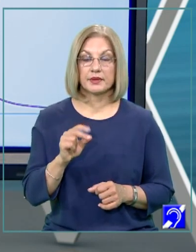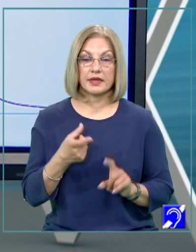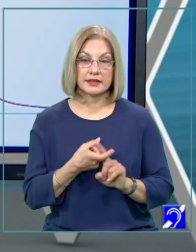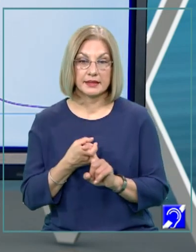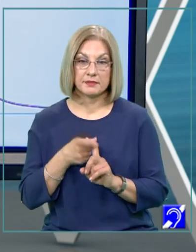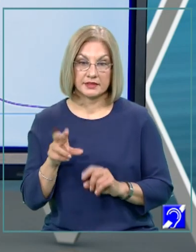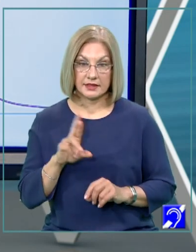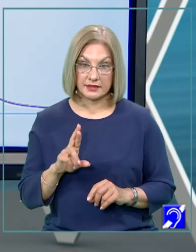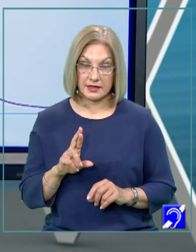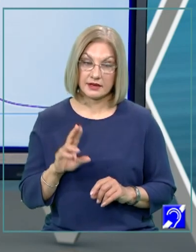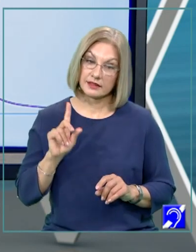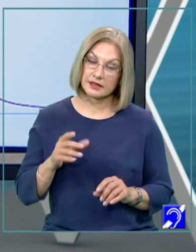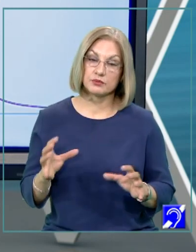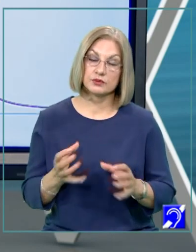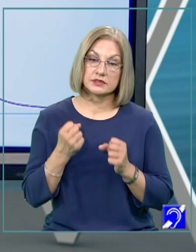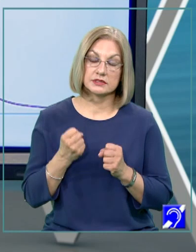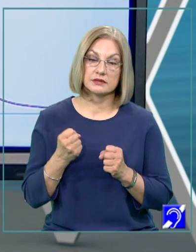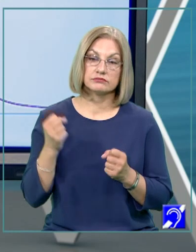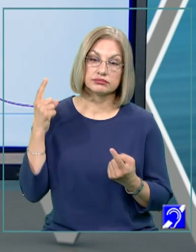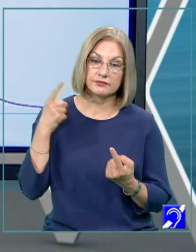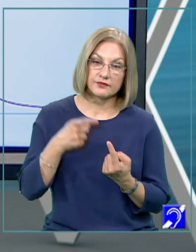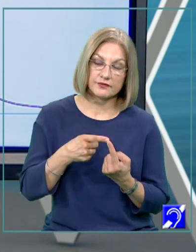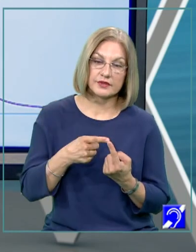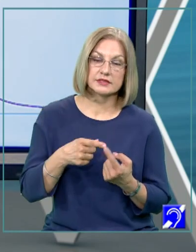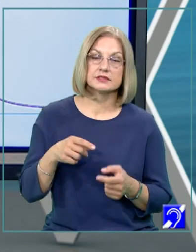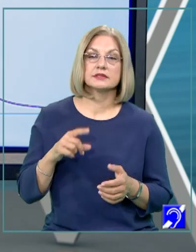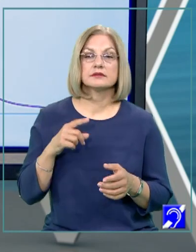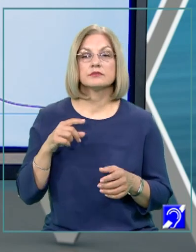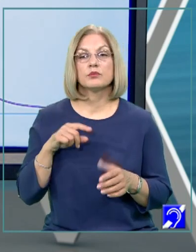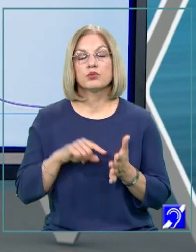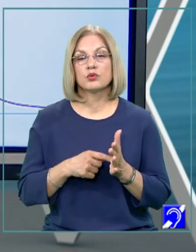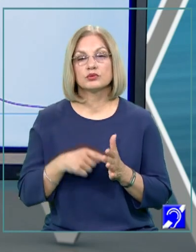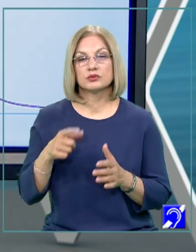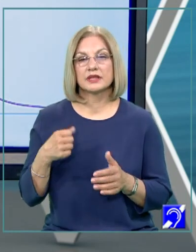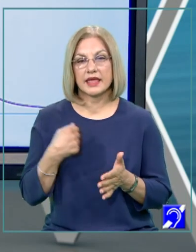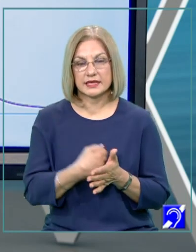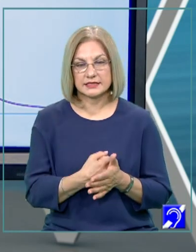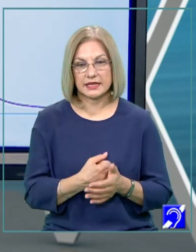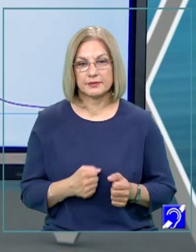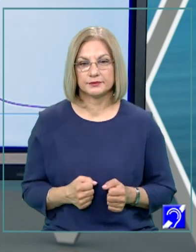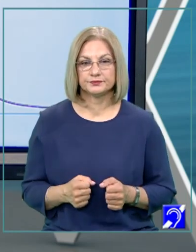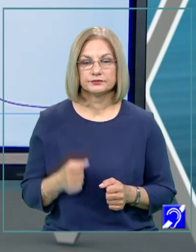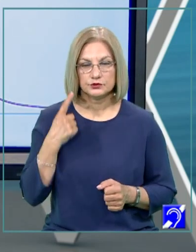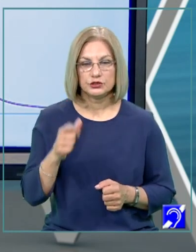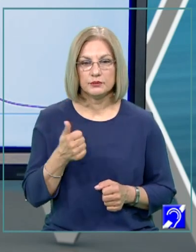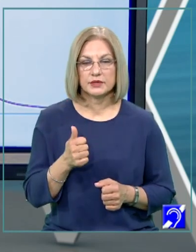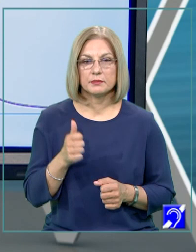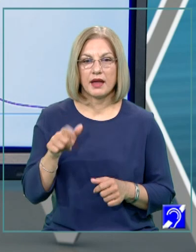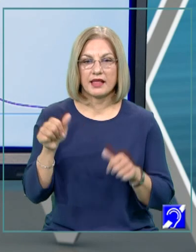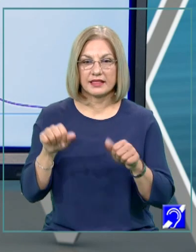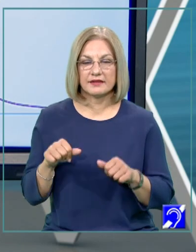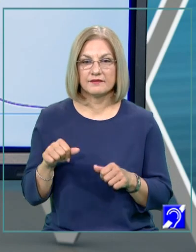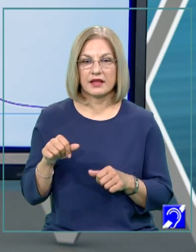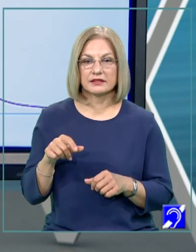trebuie să își atingă punctul de extrem voi știți că în punctul de extrem prima derivată se anulează